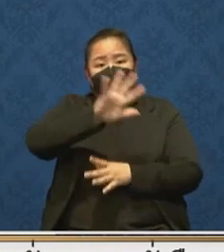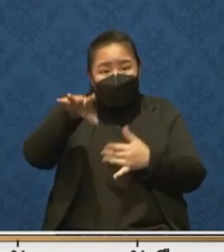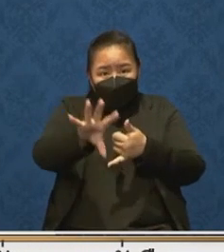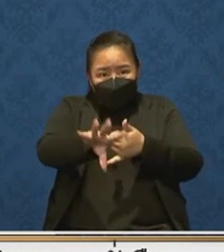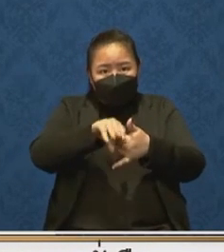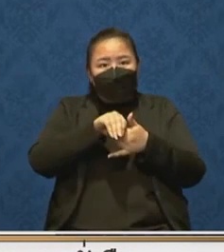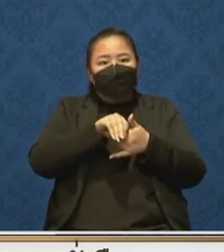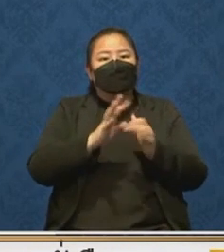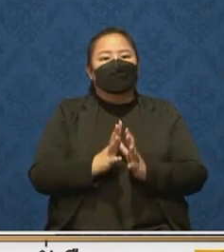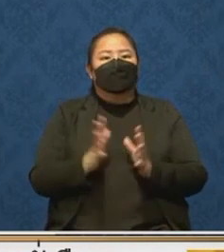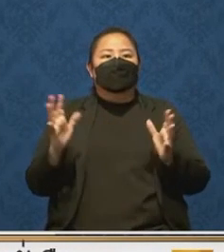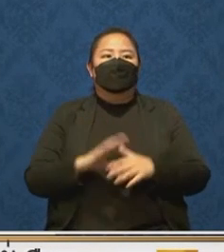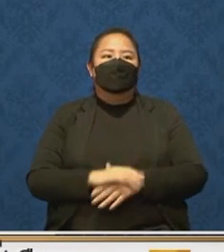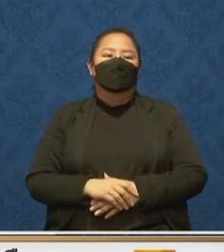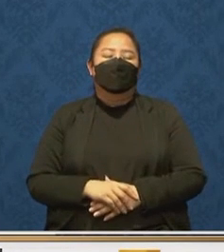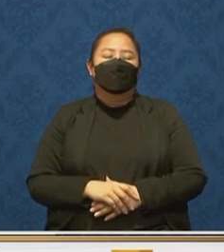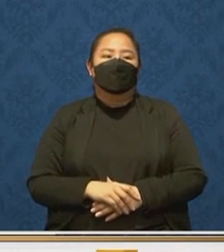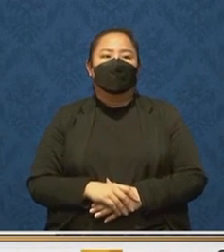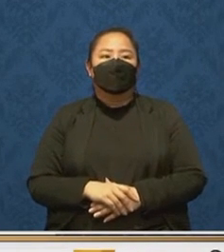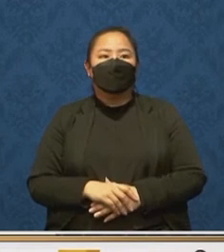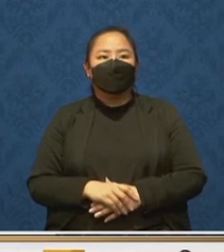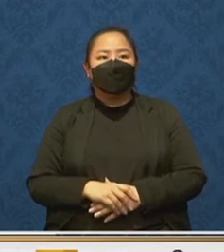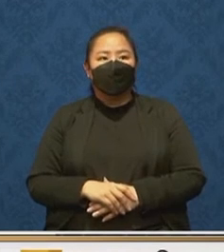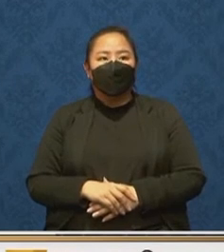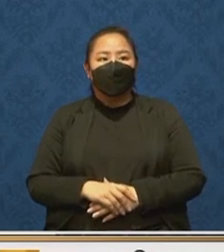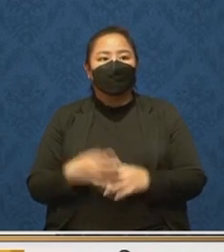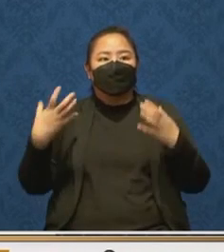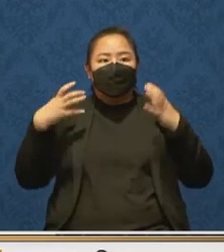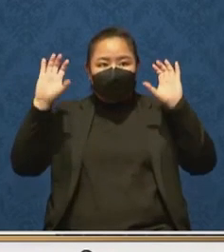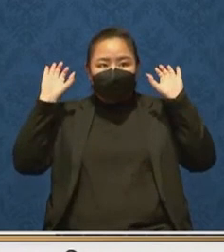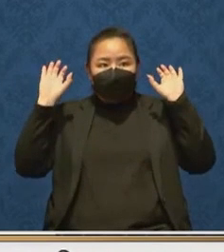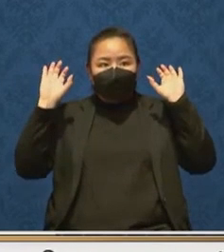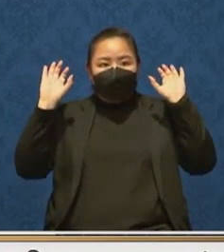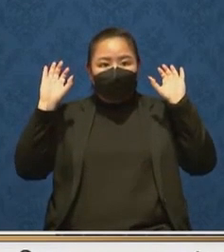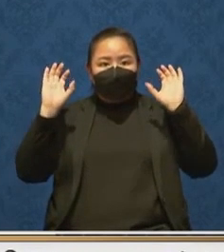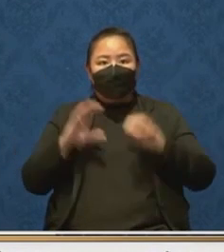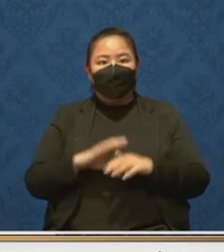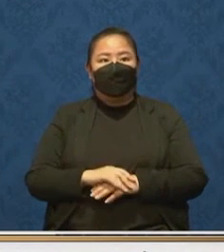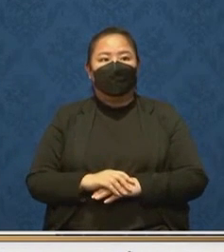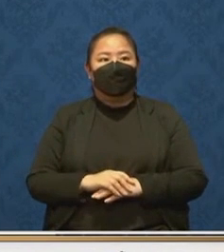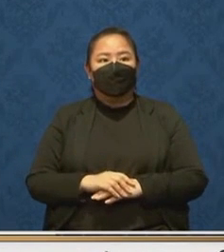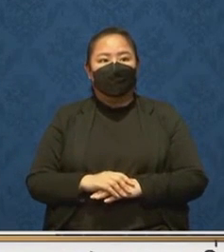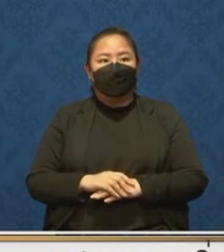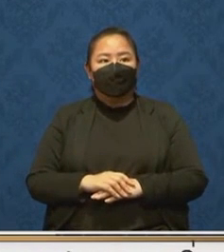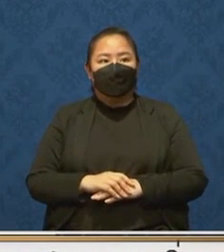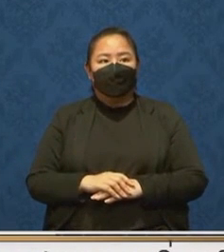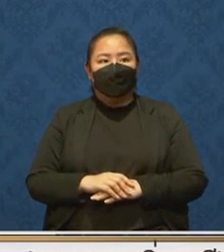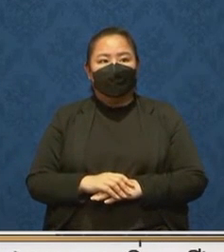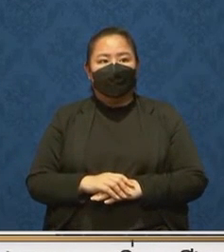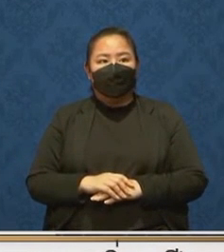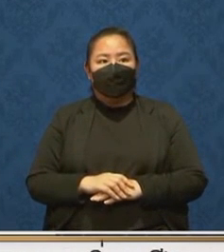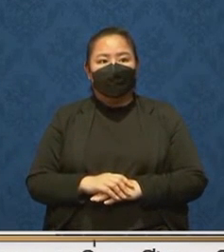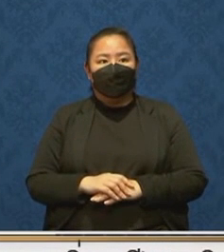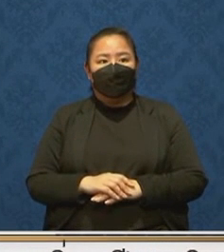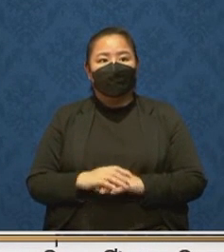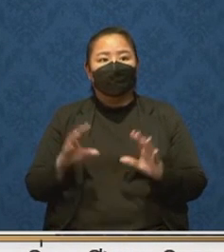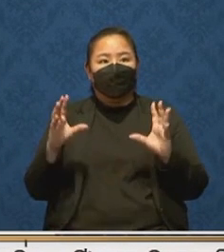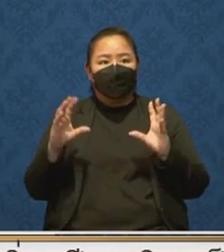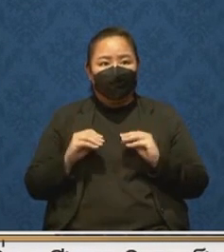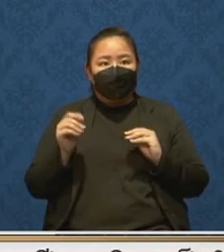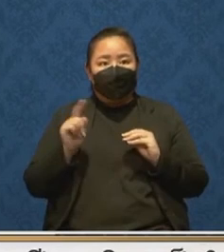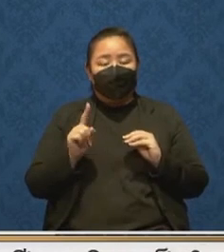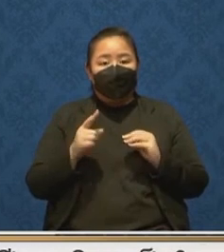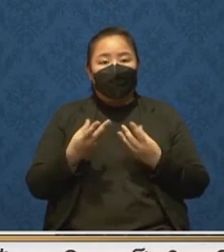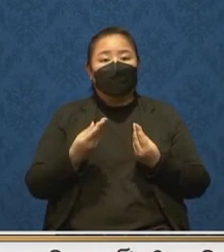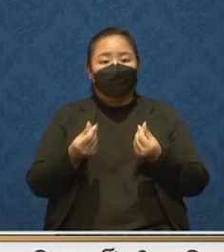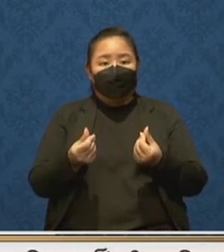ไปครัรัฐบาลเมื่อจำยอมว่าตั